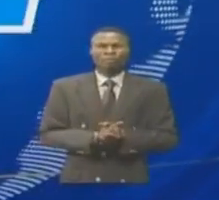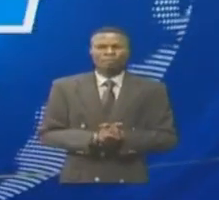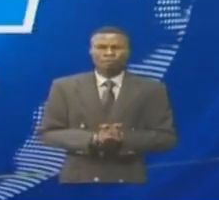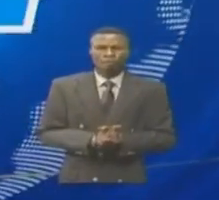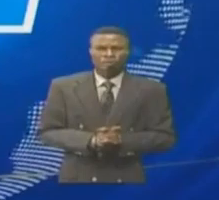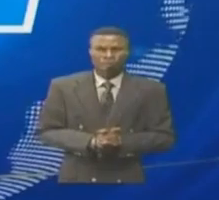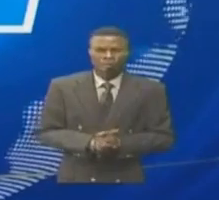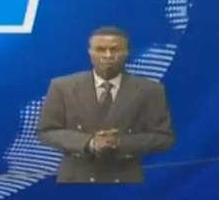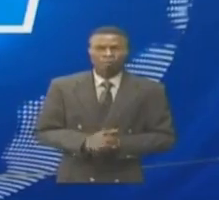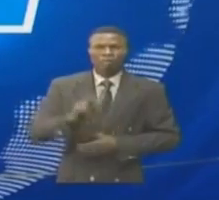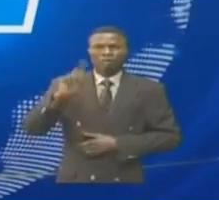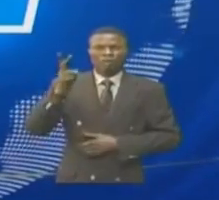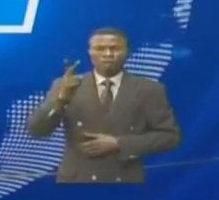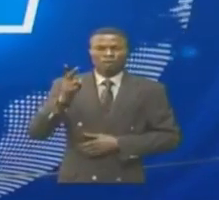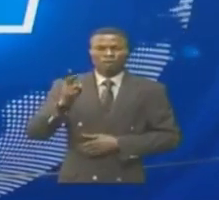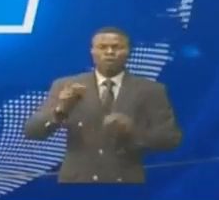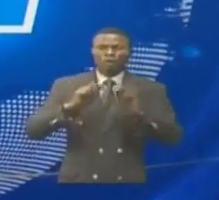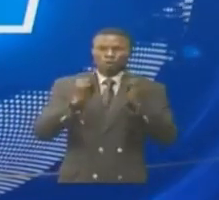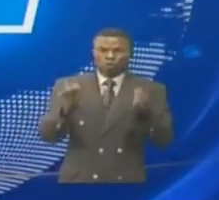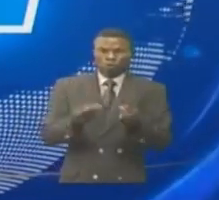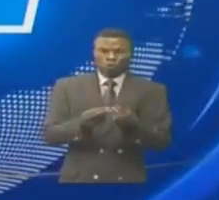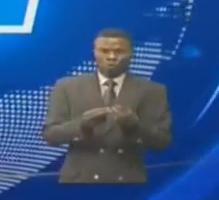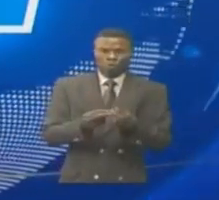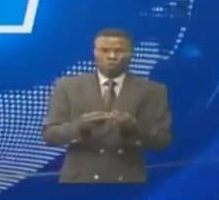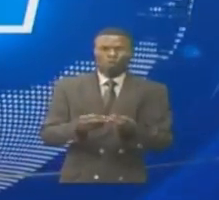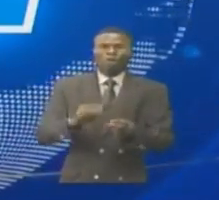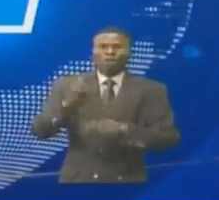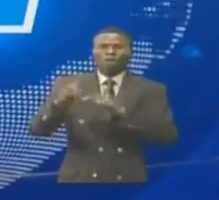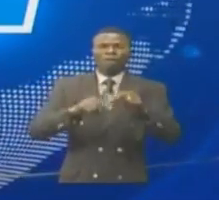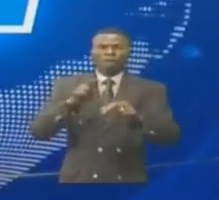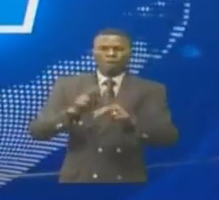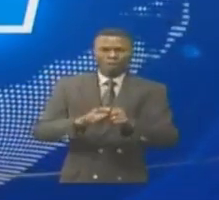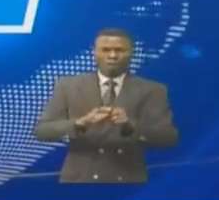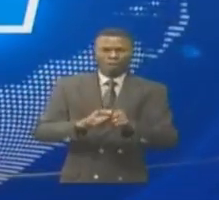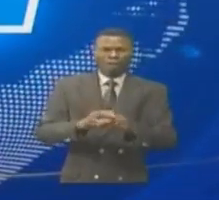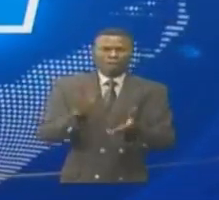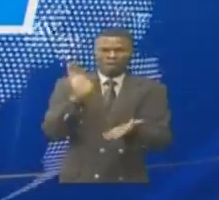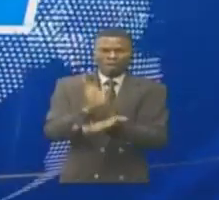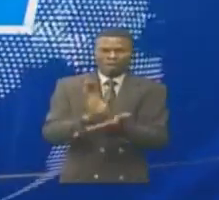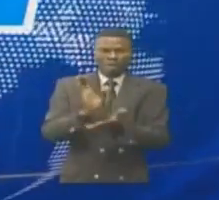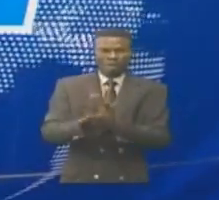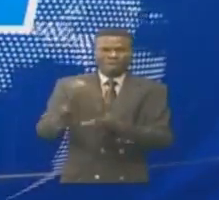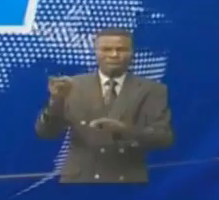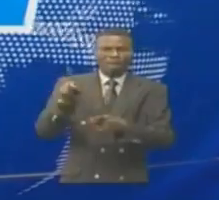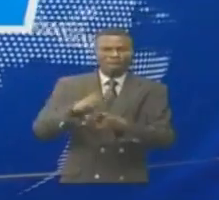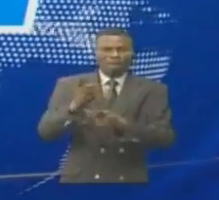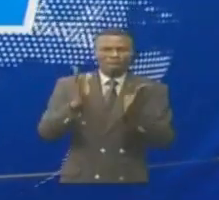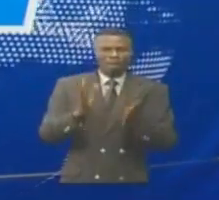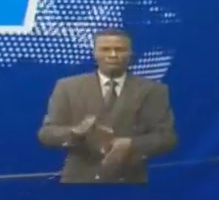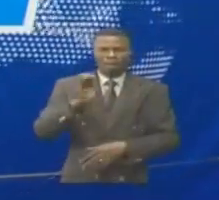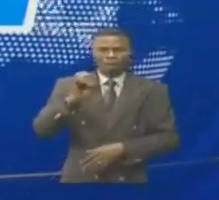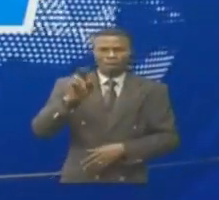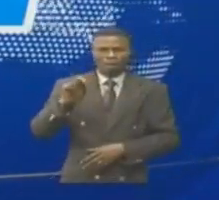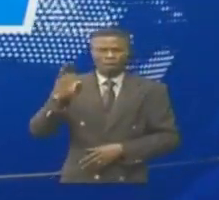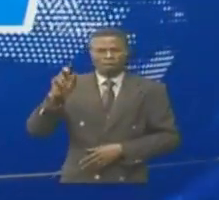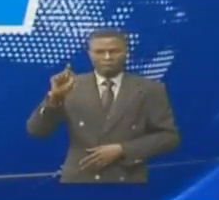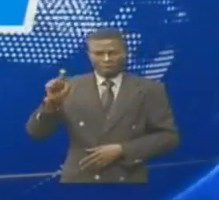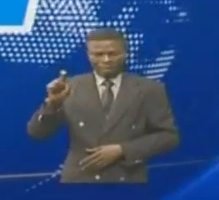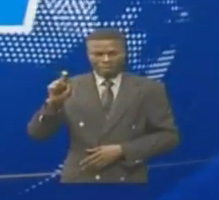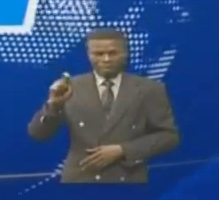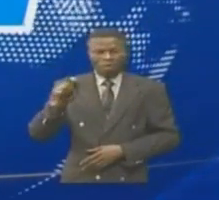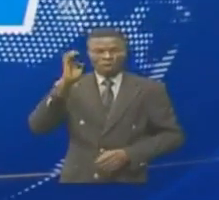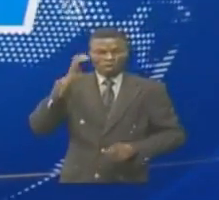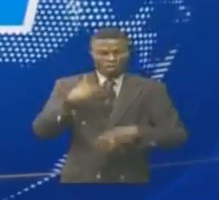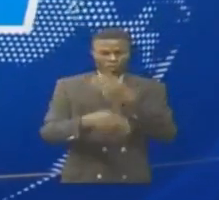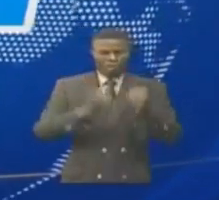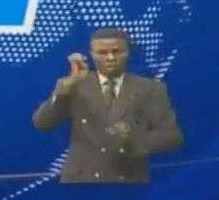À la deuxième session plénière de la Commission nationale de certification professionnelle CNCP, il a été question d'évaluer